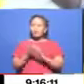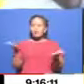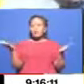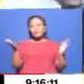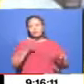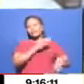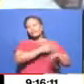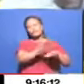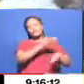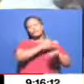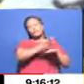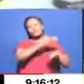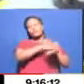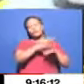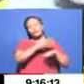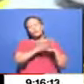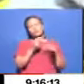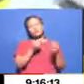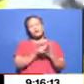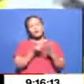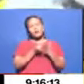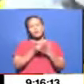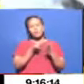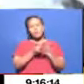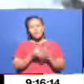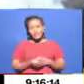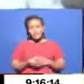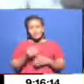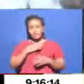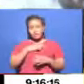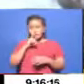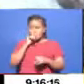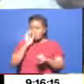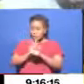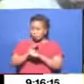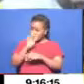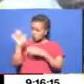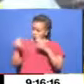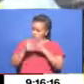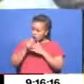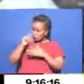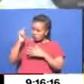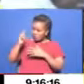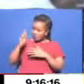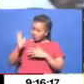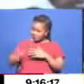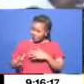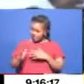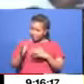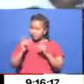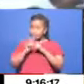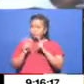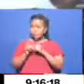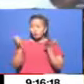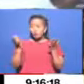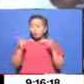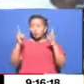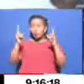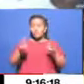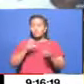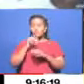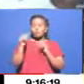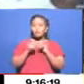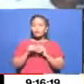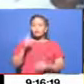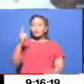pesa ya wananchi. Na mimi nataka niwahakikishie Wakenya wote, hata ile ya one man, one shilling,